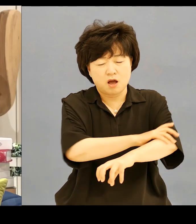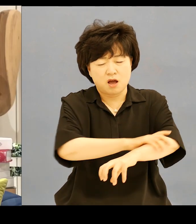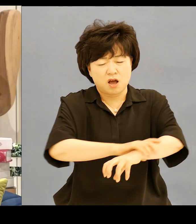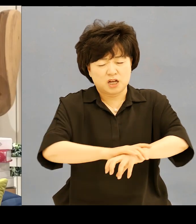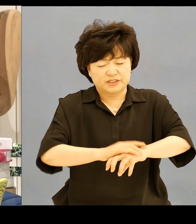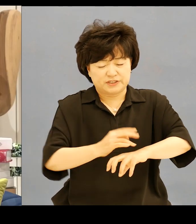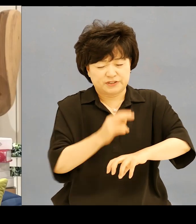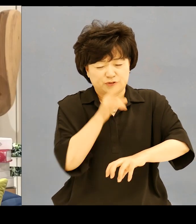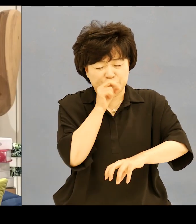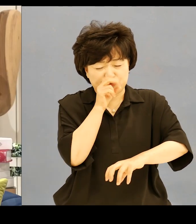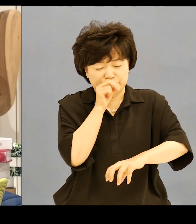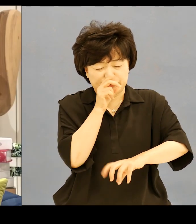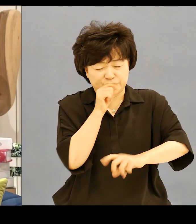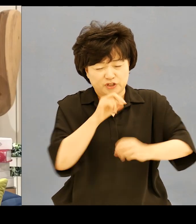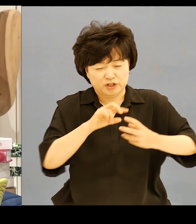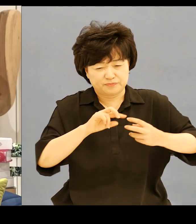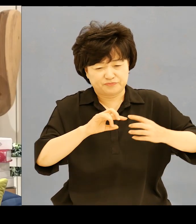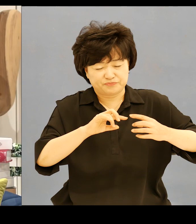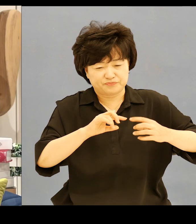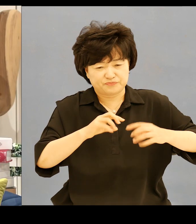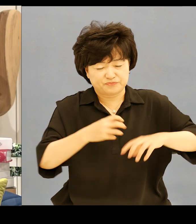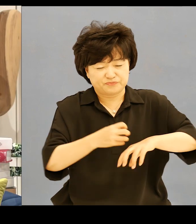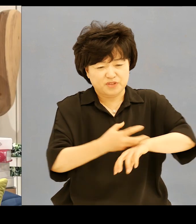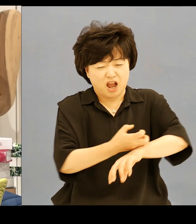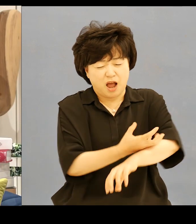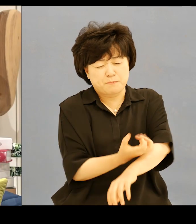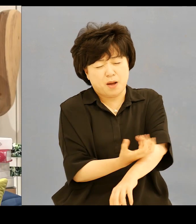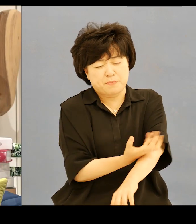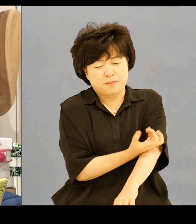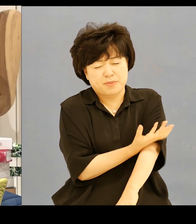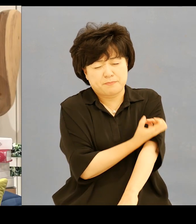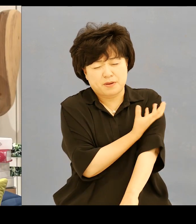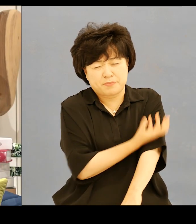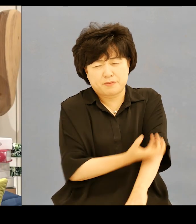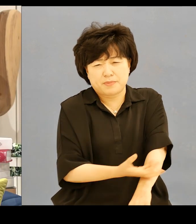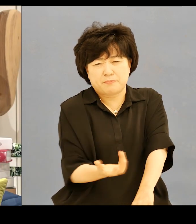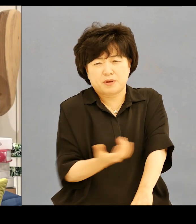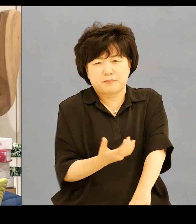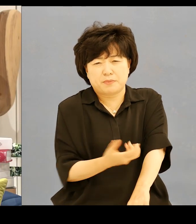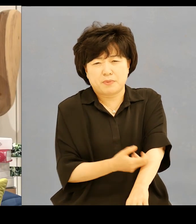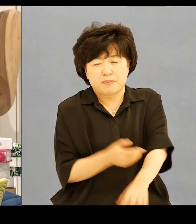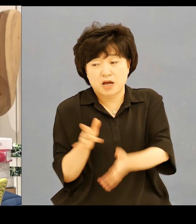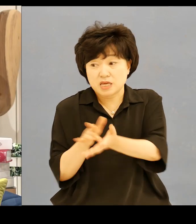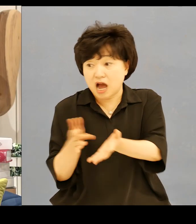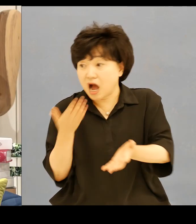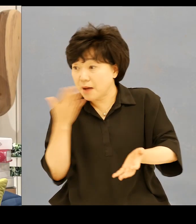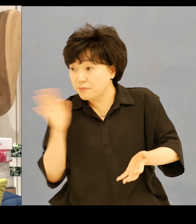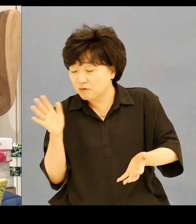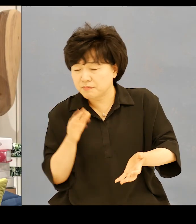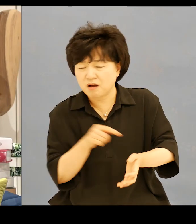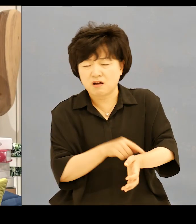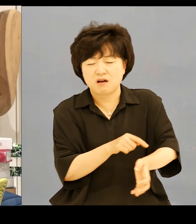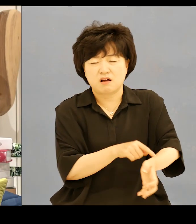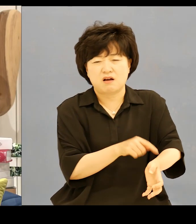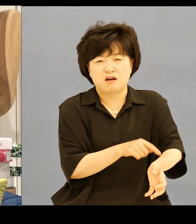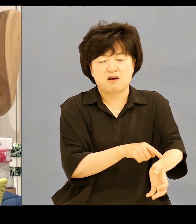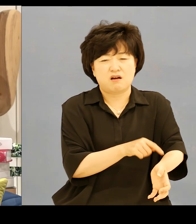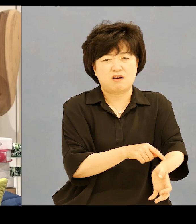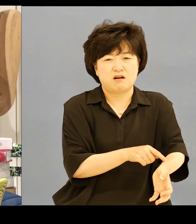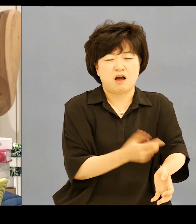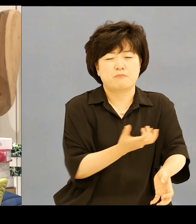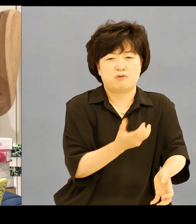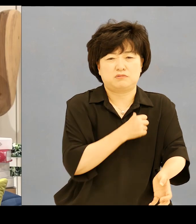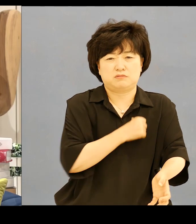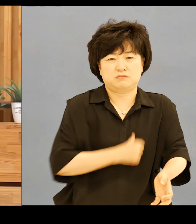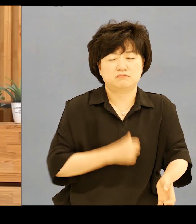몸이 저리듯이 꼬이듯이 아프는 병이거든요. 네네. 그럼 그 약을 안 먹으면 사실 이제 방송 들어오기 전에도 이제